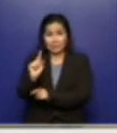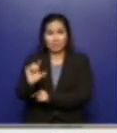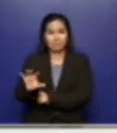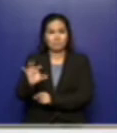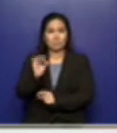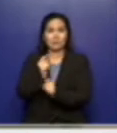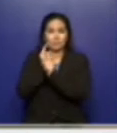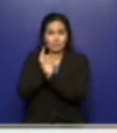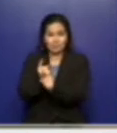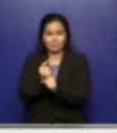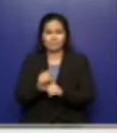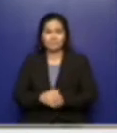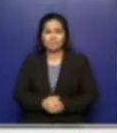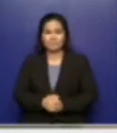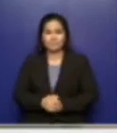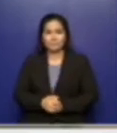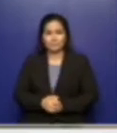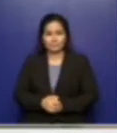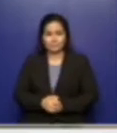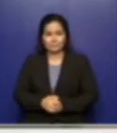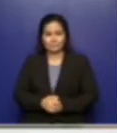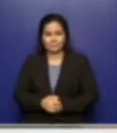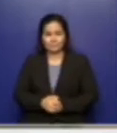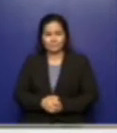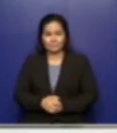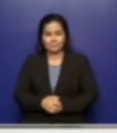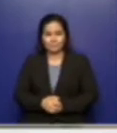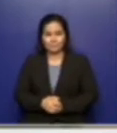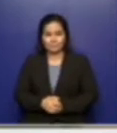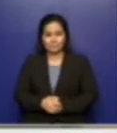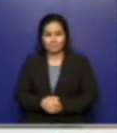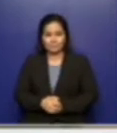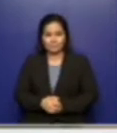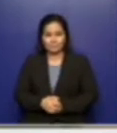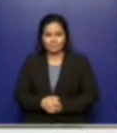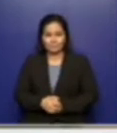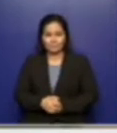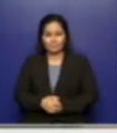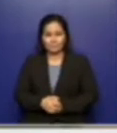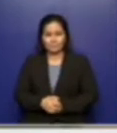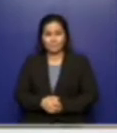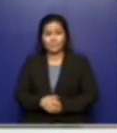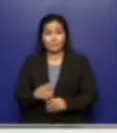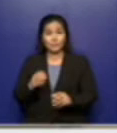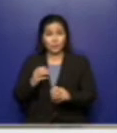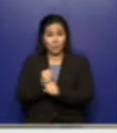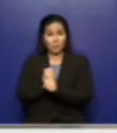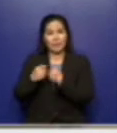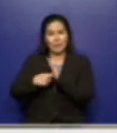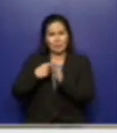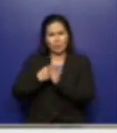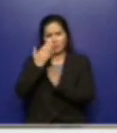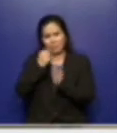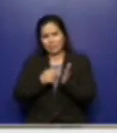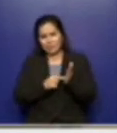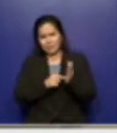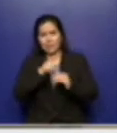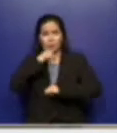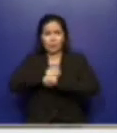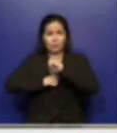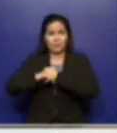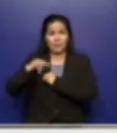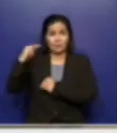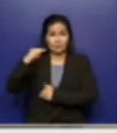าที่ตามผลการศึกษาออกมานะครับฉะนั้นเนี่ยเหตุที่ผมทำไมถึงเสนอสร้างสนามบินมุกดาห